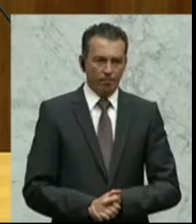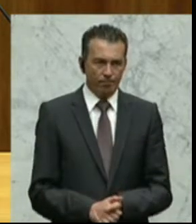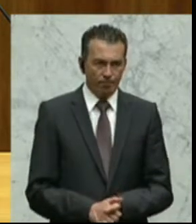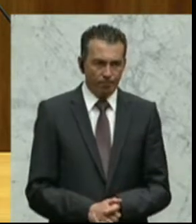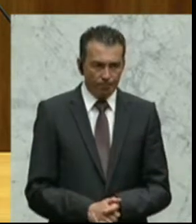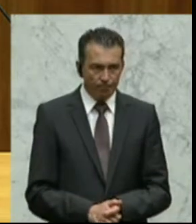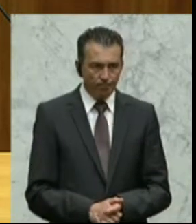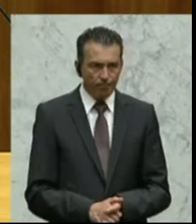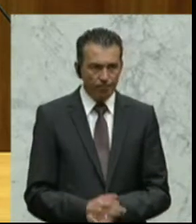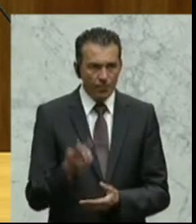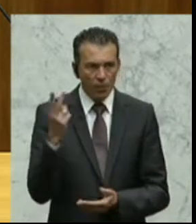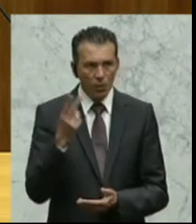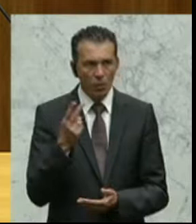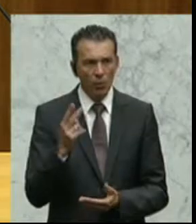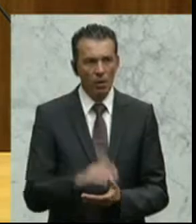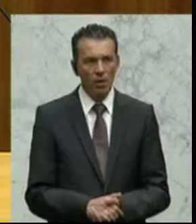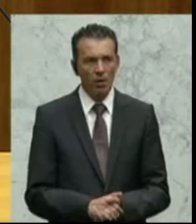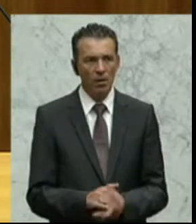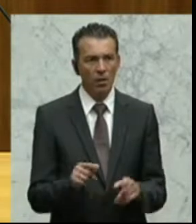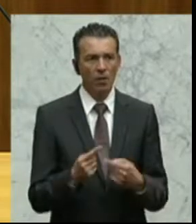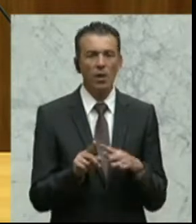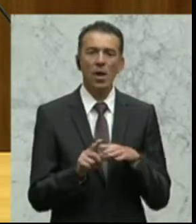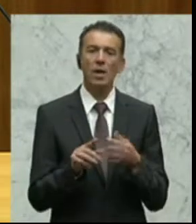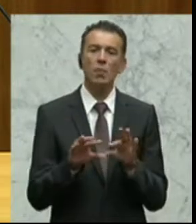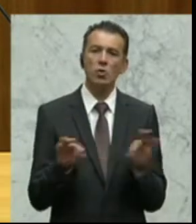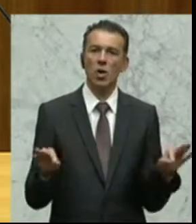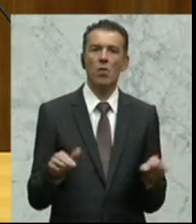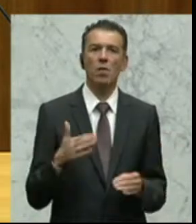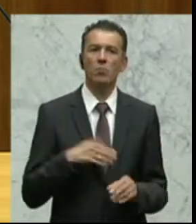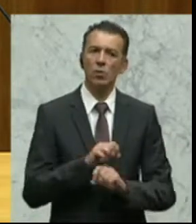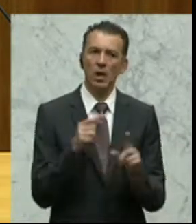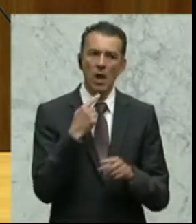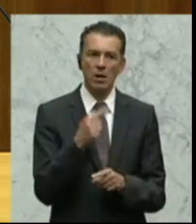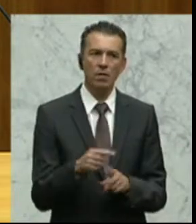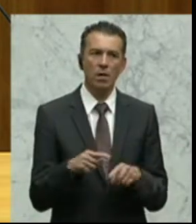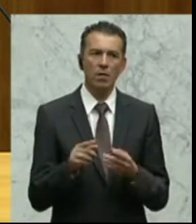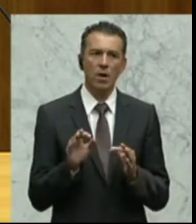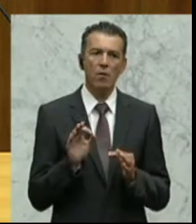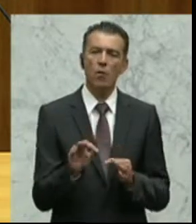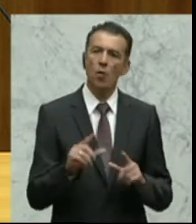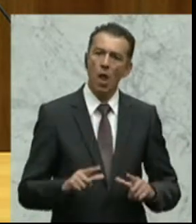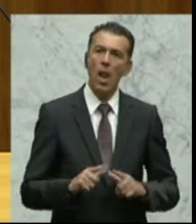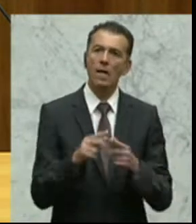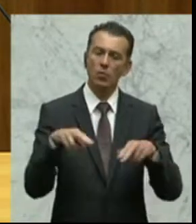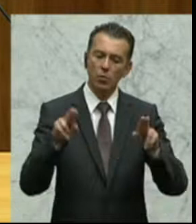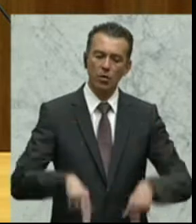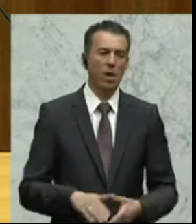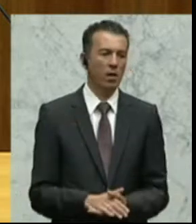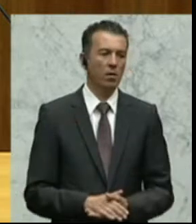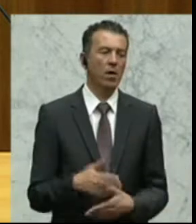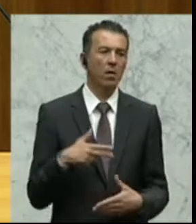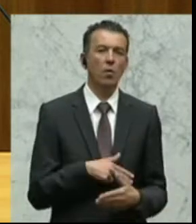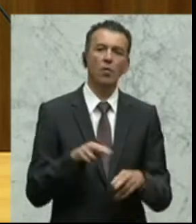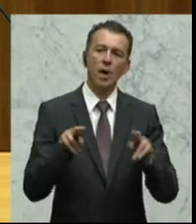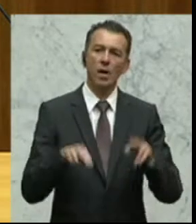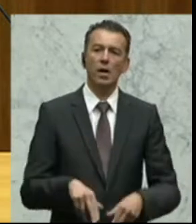Natürlich, wir vom Team Stronach, möchte ich mal ganz klar sagen, wir stehen für Leistungsgerechtigkeit. Soziale Gerechtigkeit ist